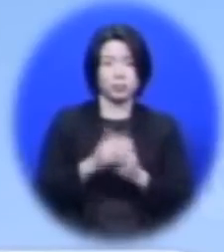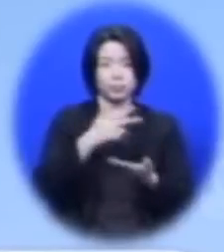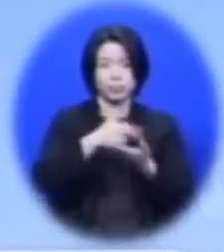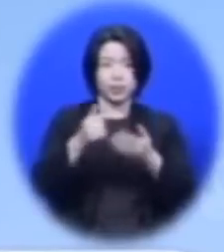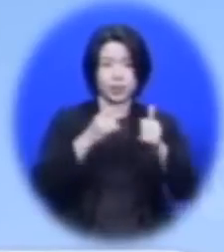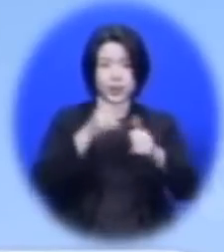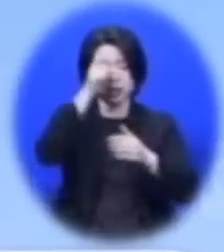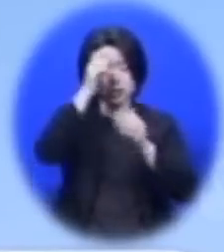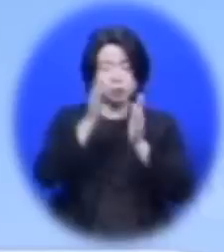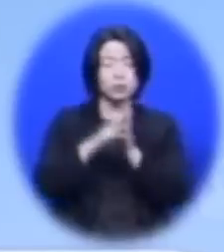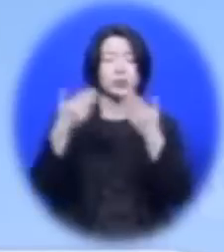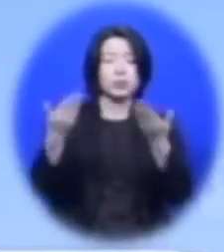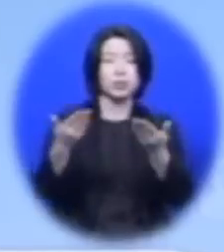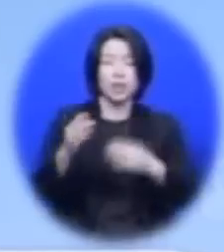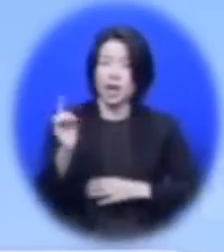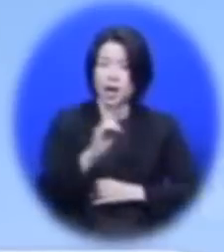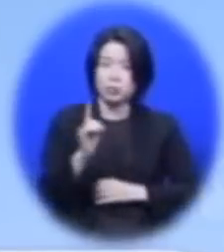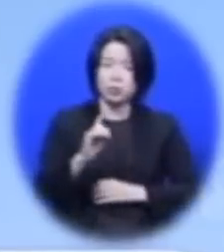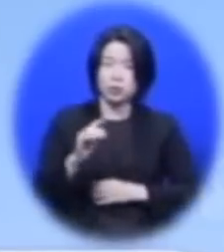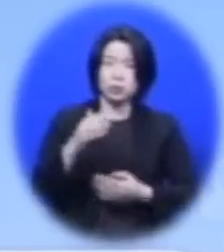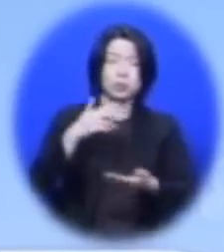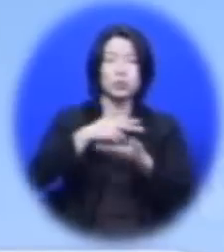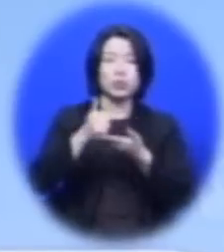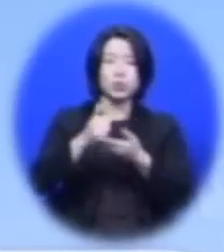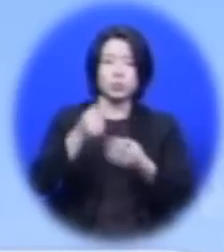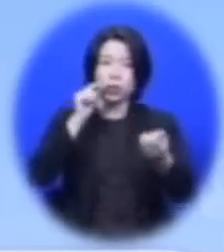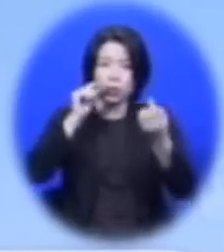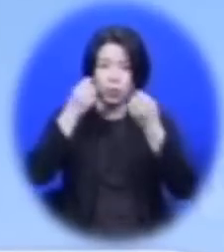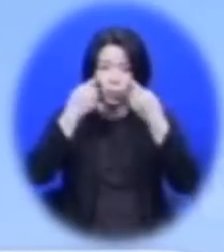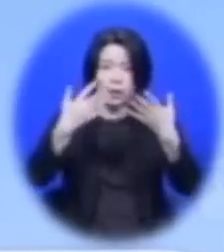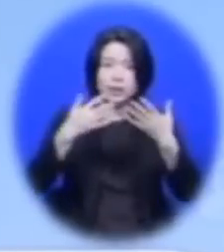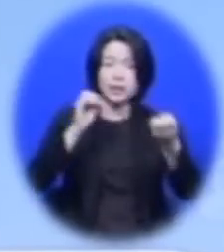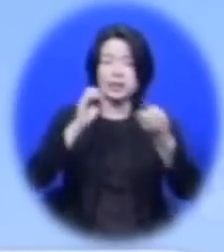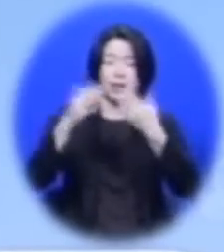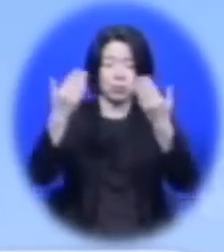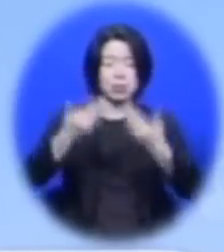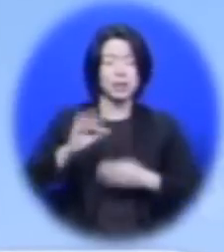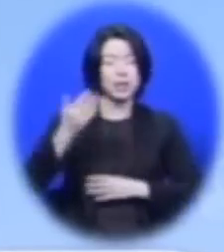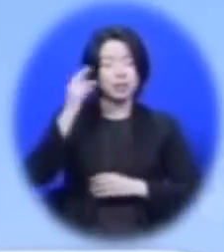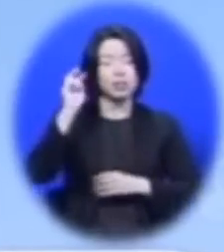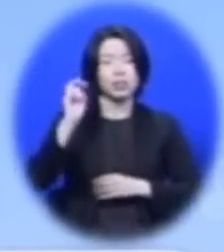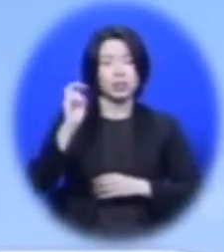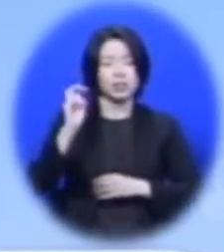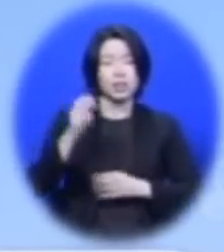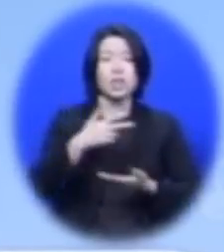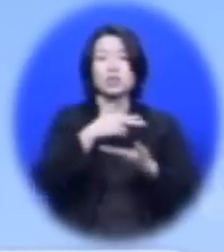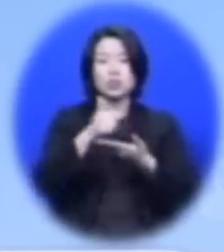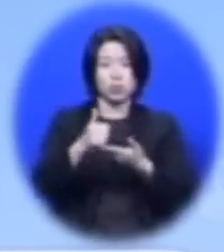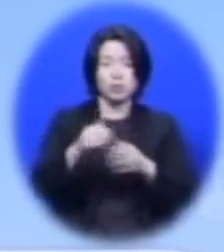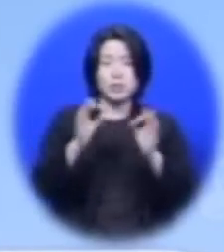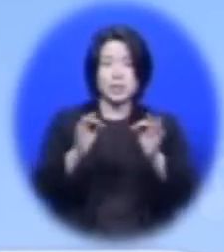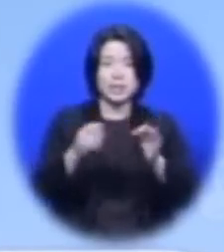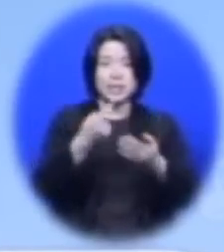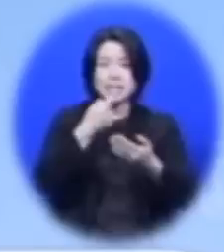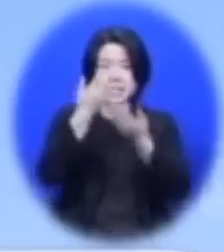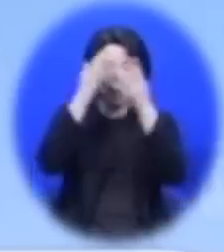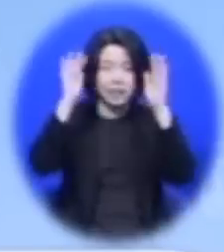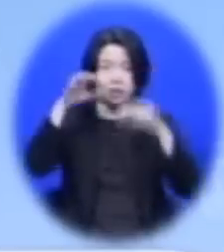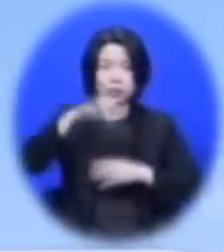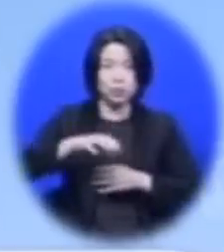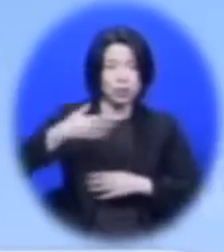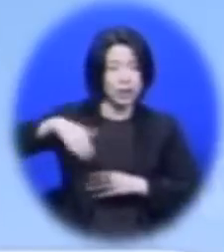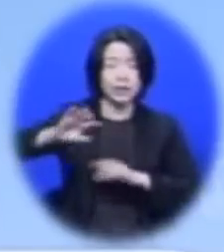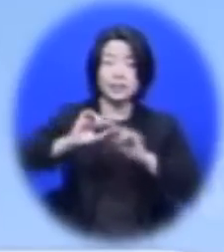주님께 기도했다. 아무래도 그분의 확답을 받아야 할 것 같았다. 주님, 이제 인도로 들어가지 않아도